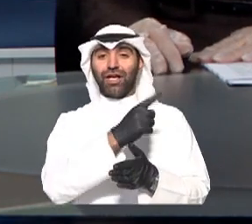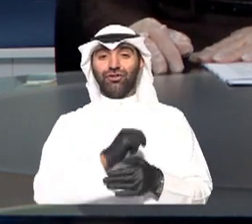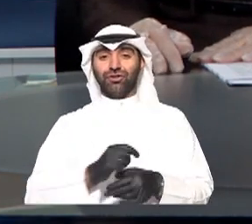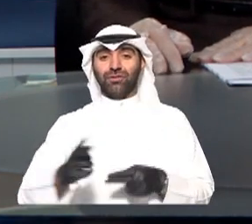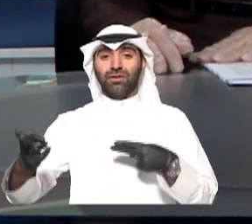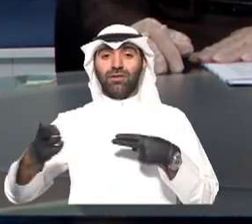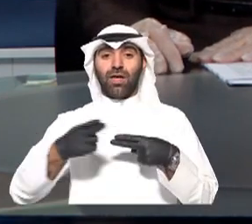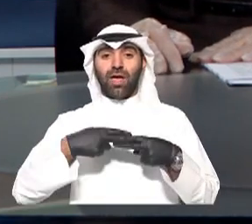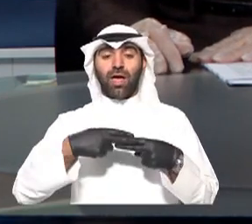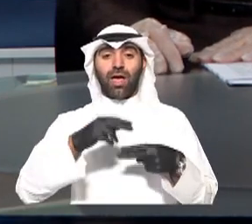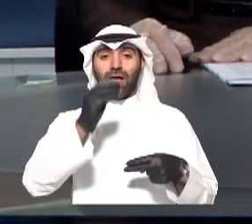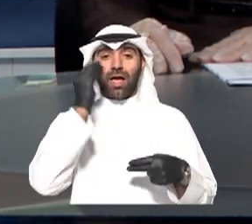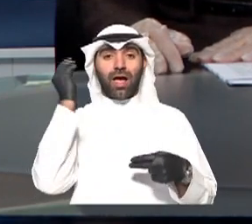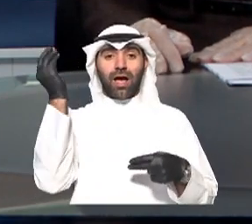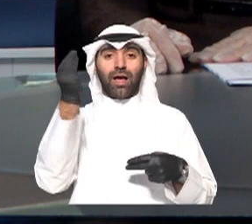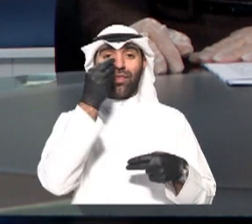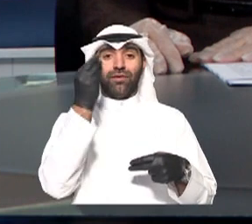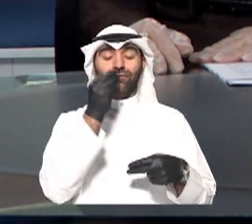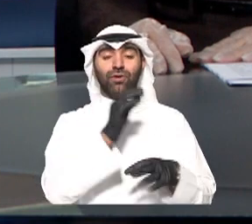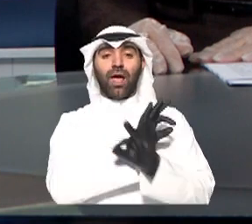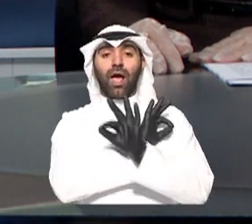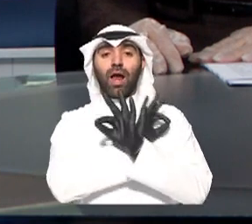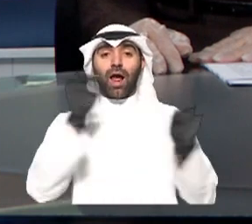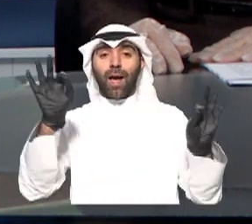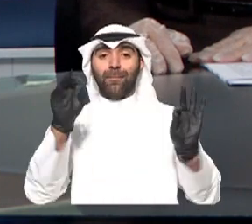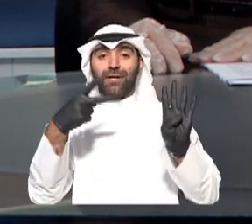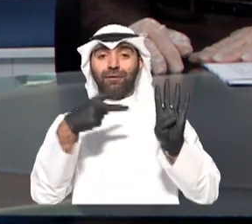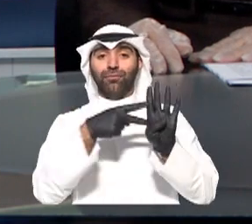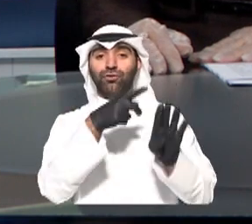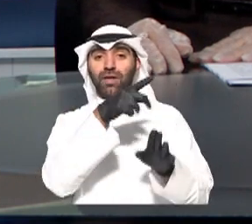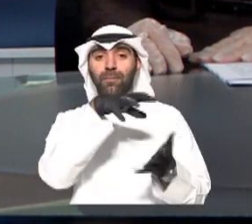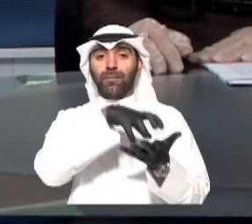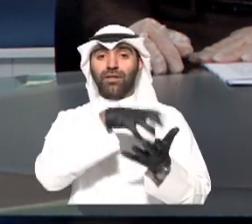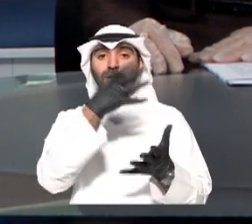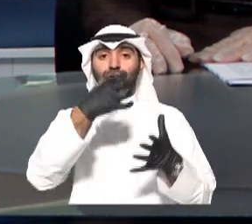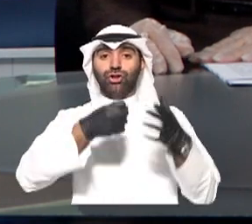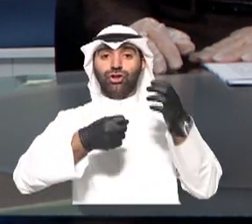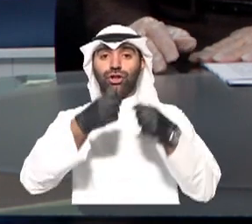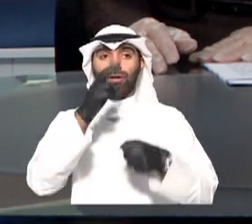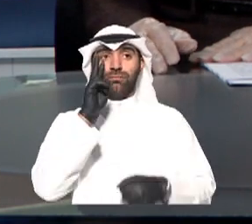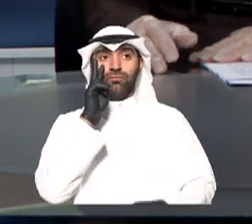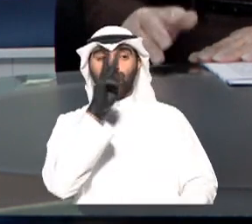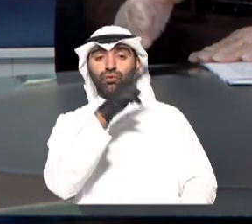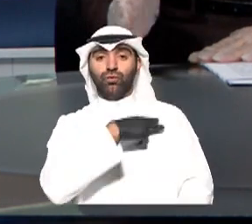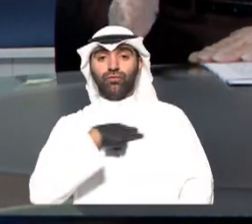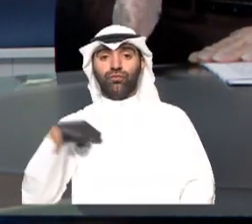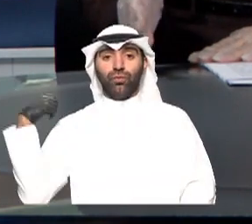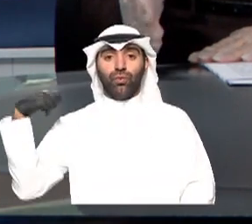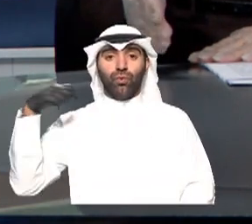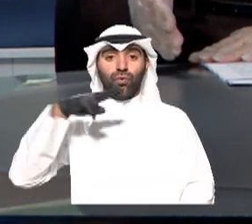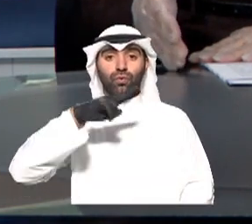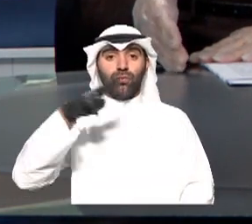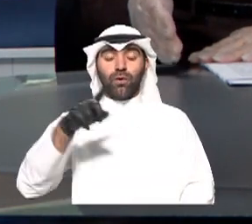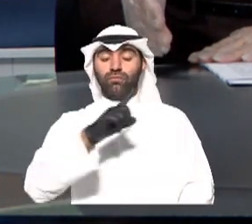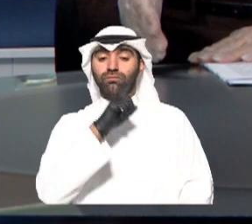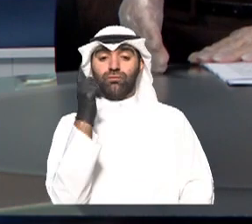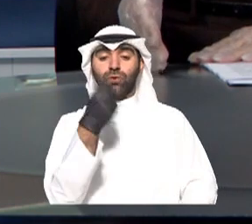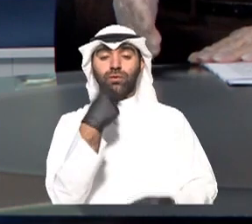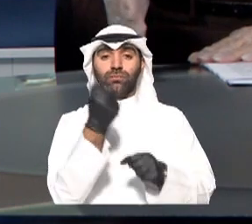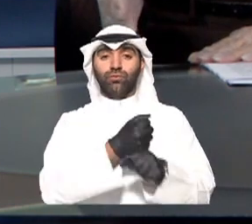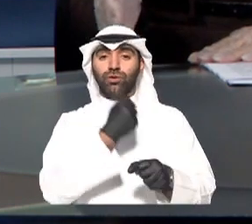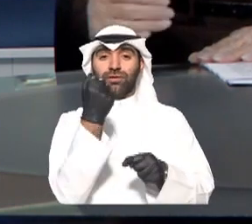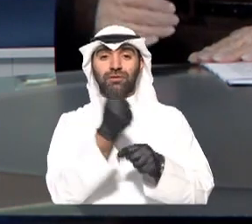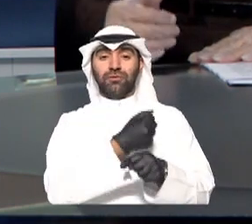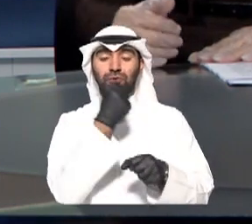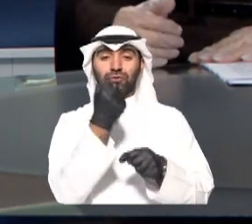أزمة فيروس كوفيد-19، وفي ظل الجهود المبذولة من كافة الجهات الحكومية وكذلك مؤسسات